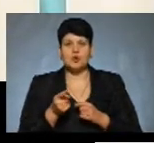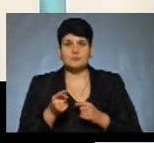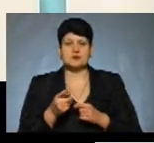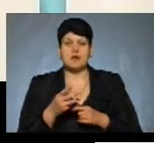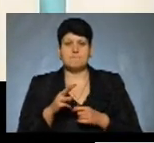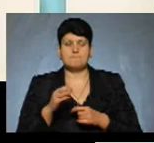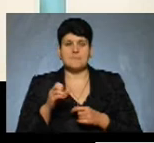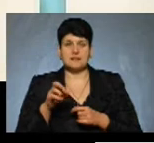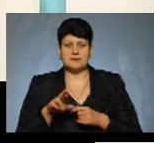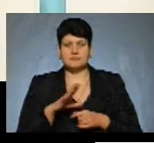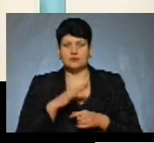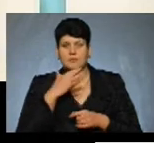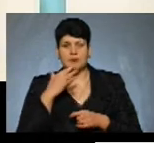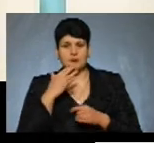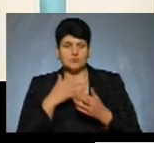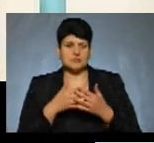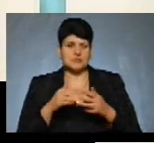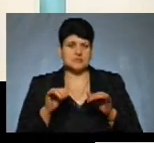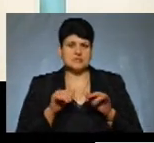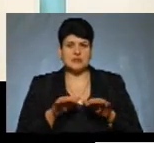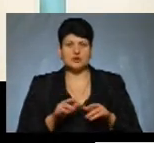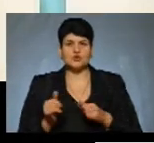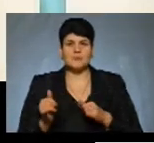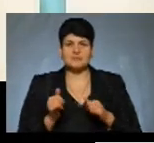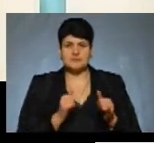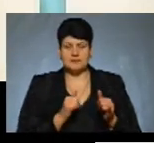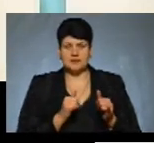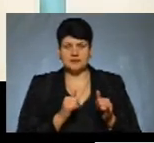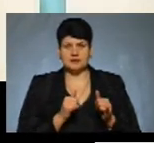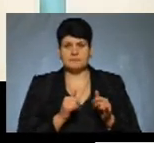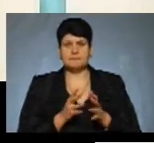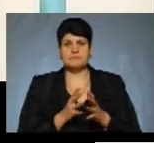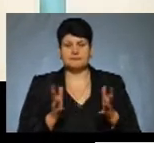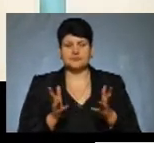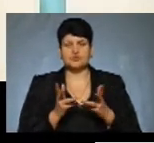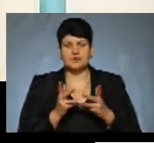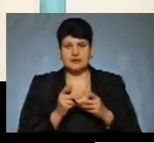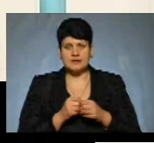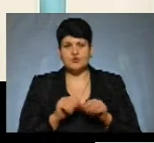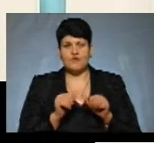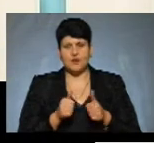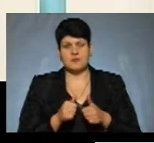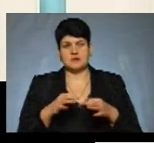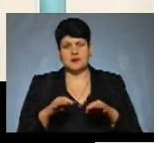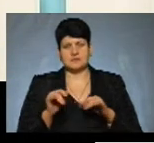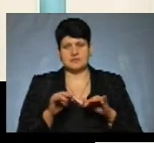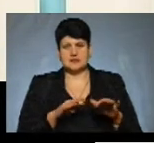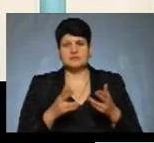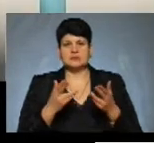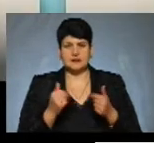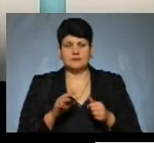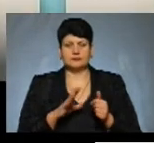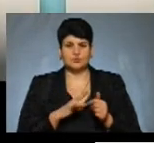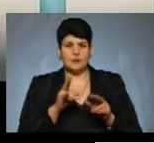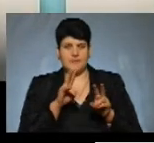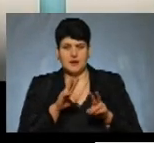вжито ряд заходів, щоб забезпечити якомога більше кількість оформлених транспортних засобів. Так було